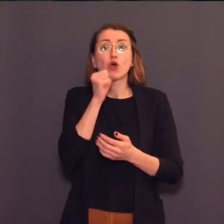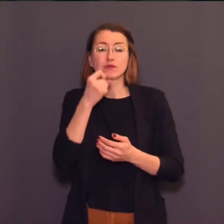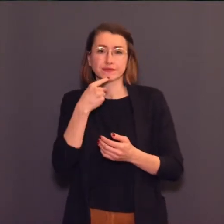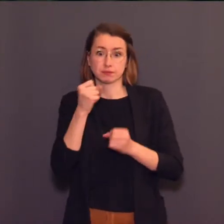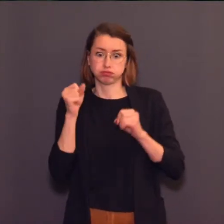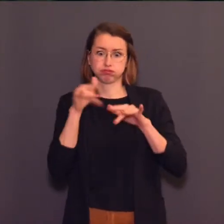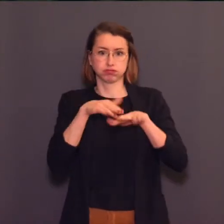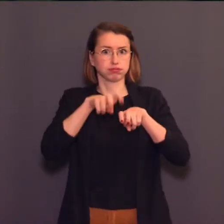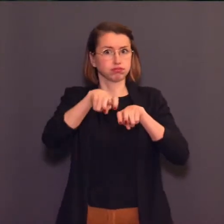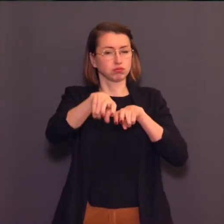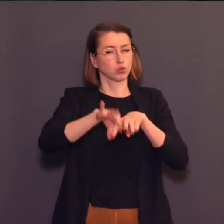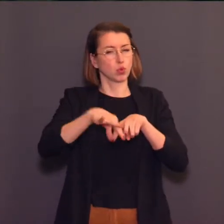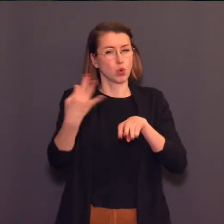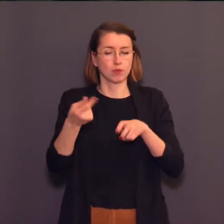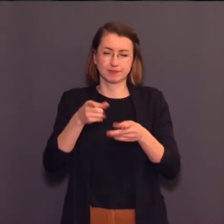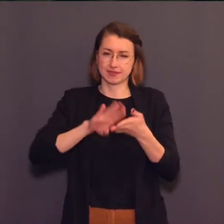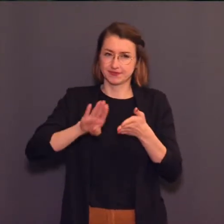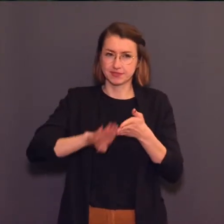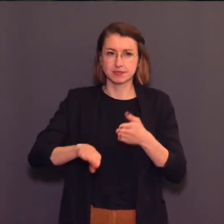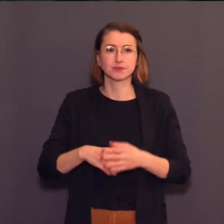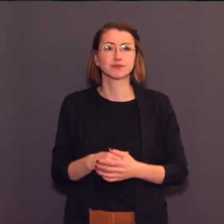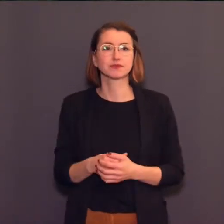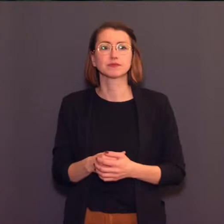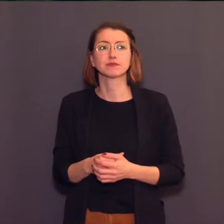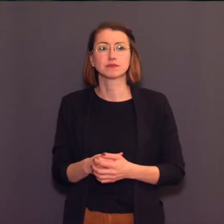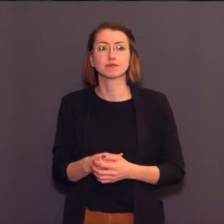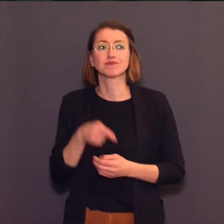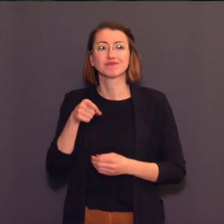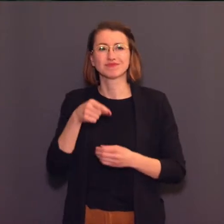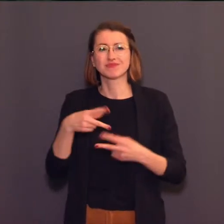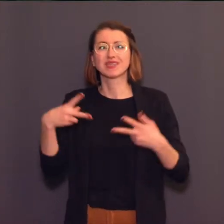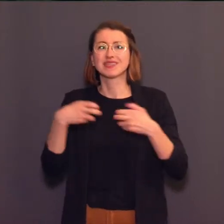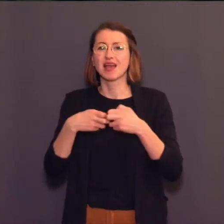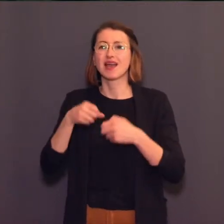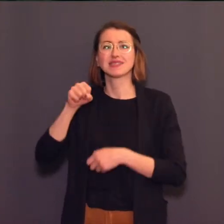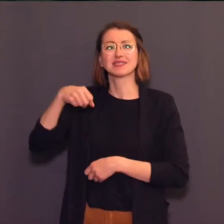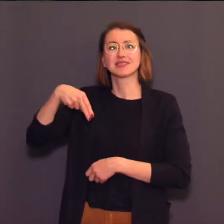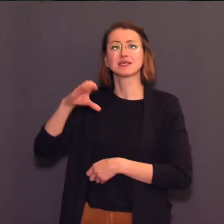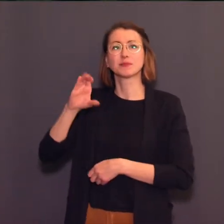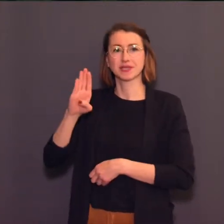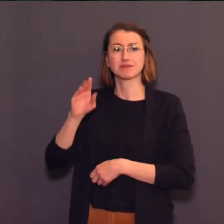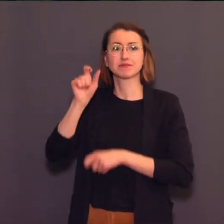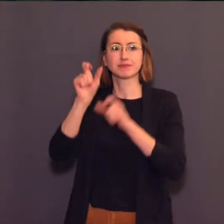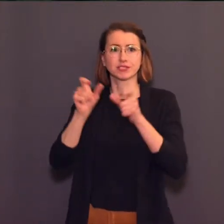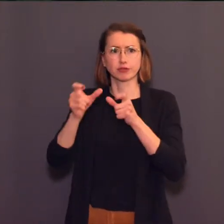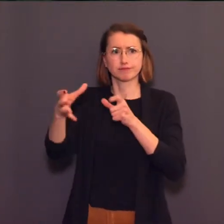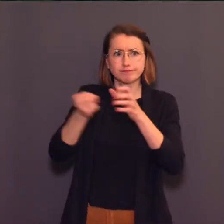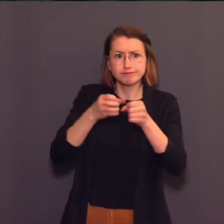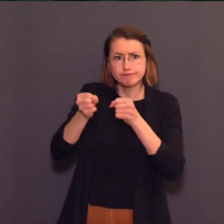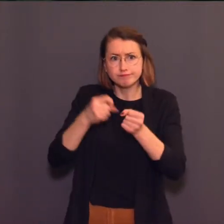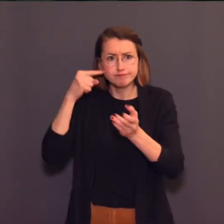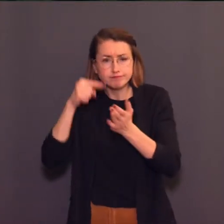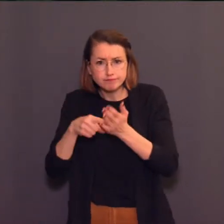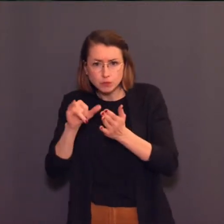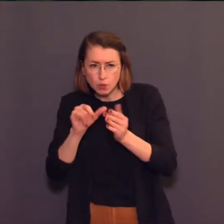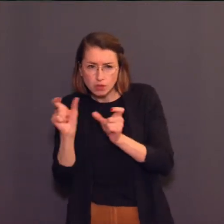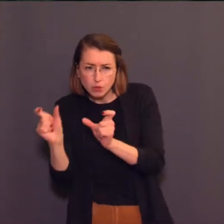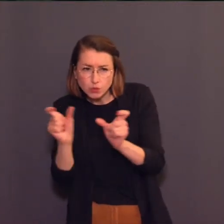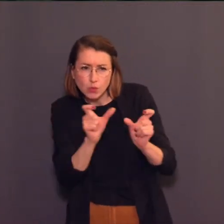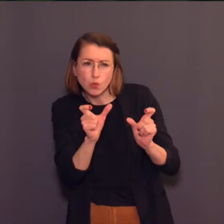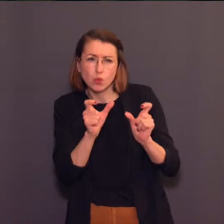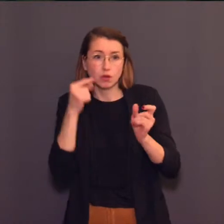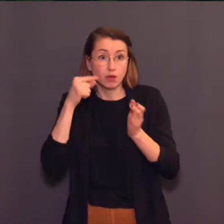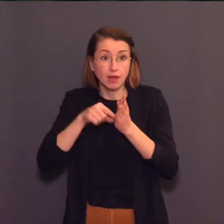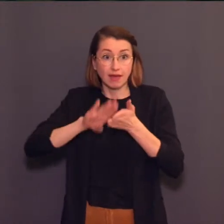SNCB déploiera du personnel d'encadrement dans les gares pour éviter que de trop grands nombres de personnes se retrouvent sur les quais ou dans les